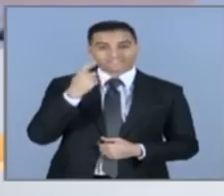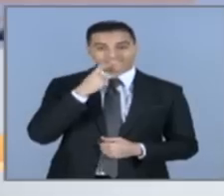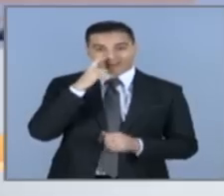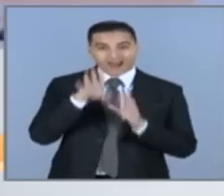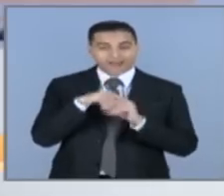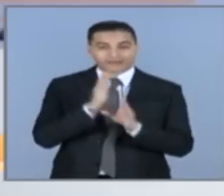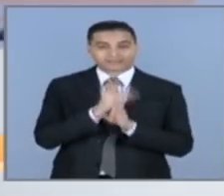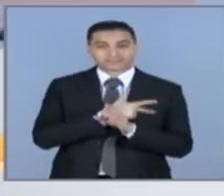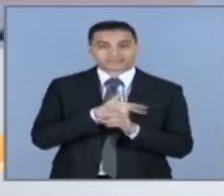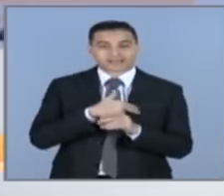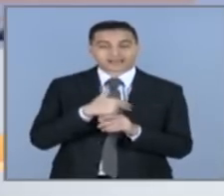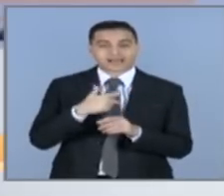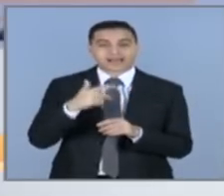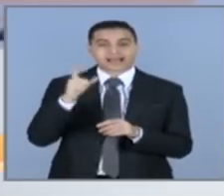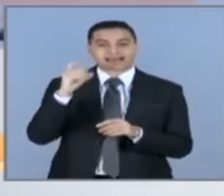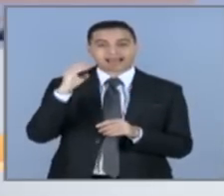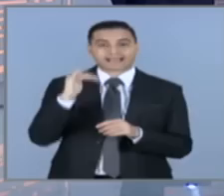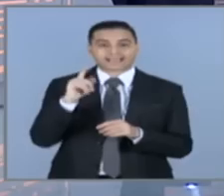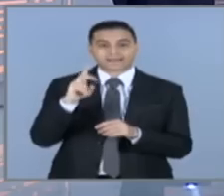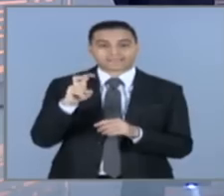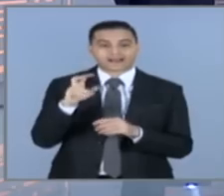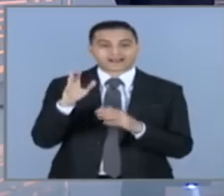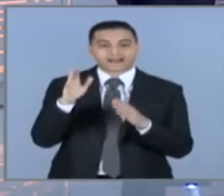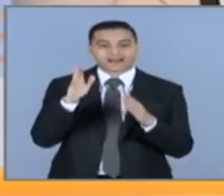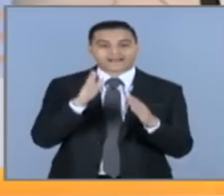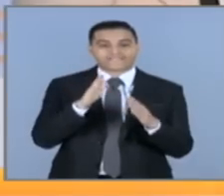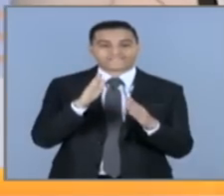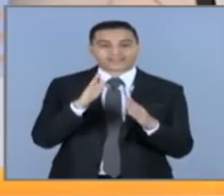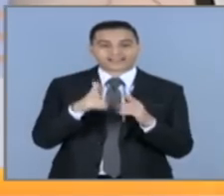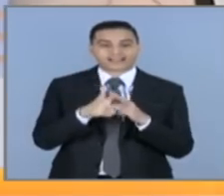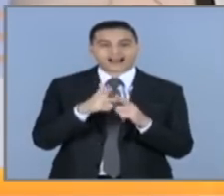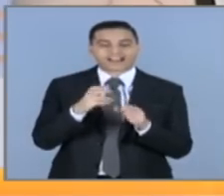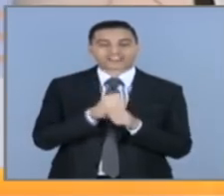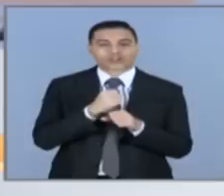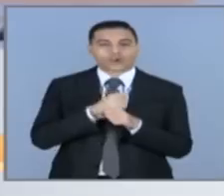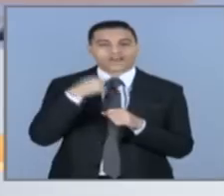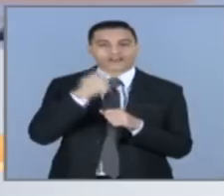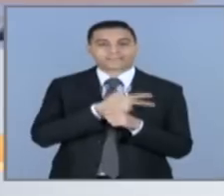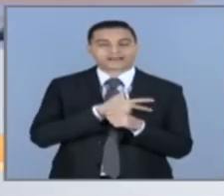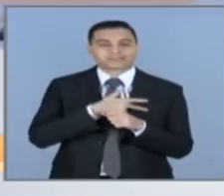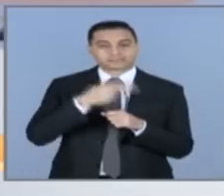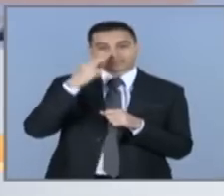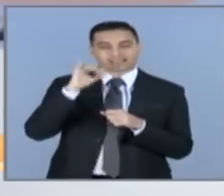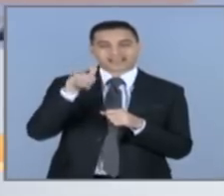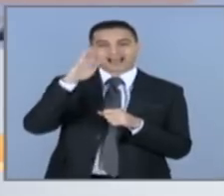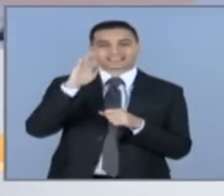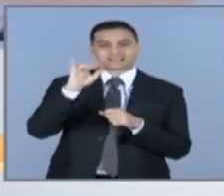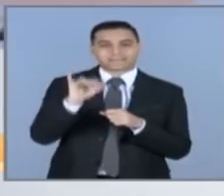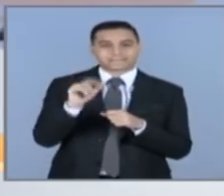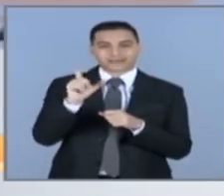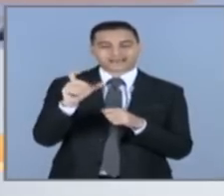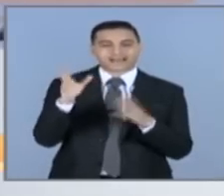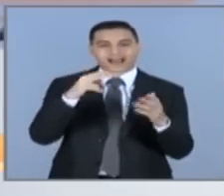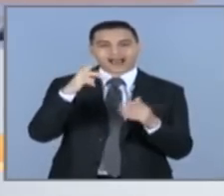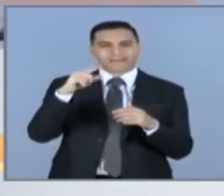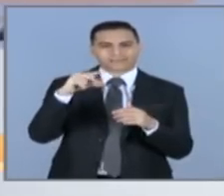فنانة قامت بدور نجيبة ياسمين عبد العزيز في الثلاثة يشتغلونها، هي طبعا ياسمين عبد العزيز، وده